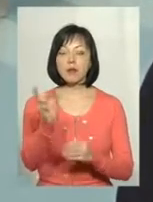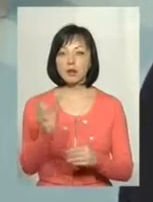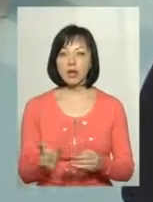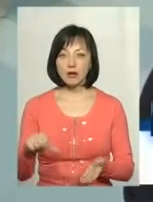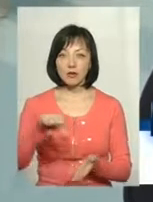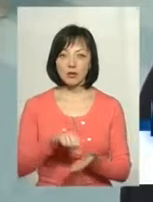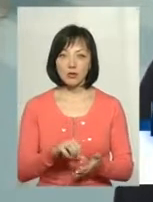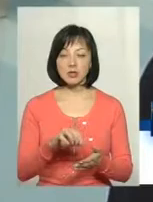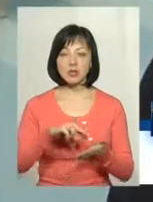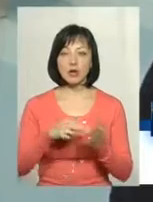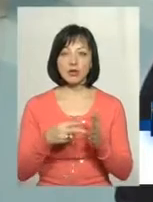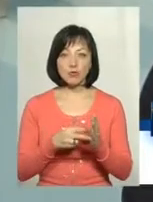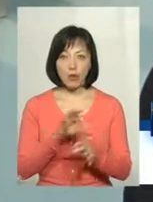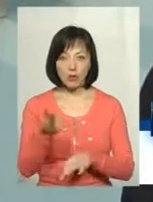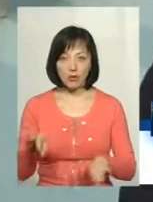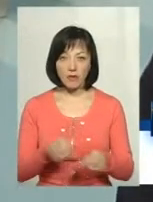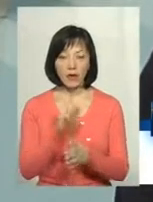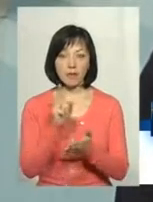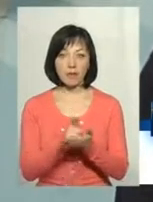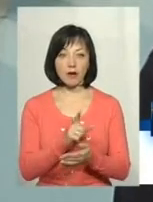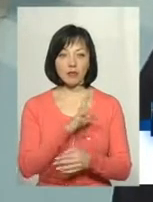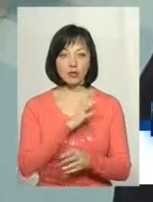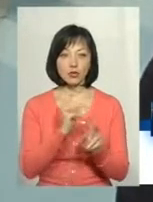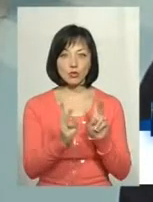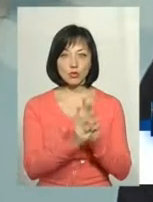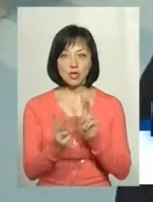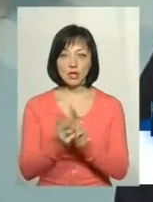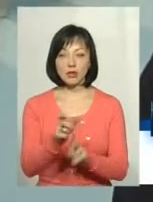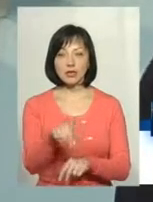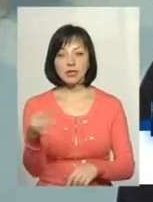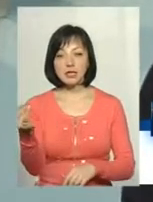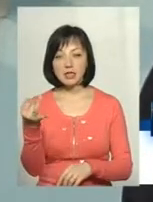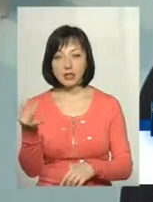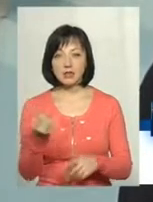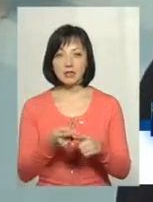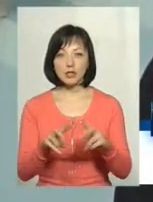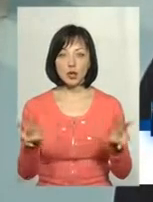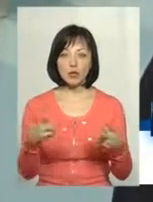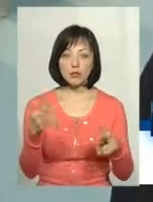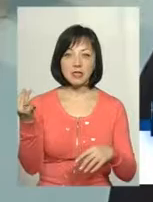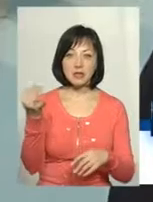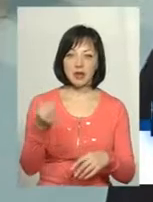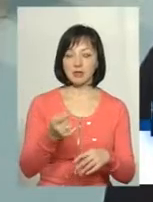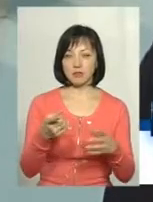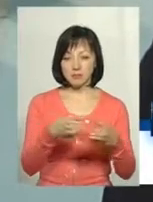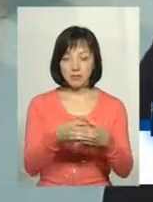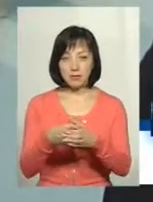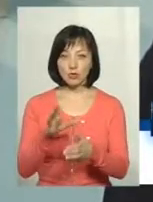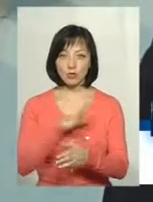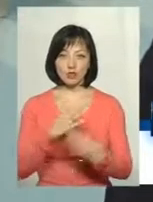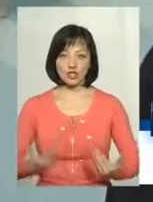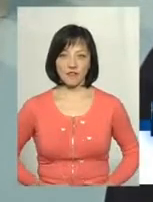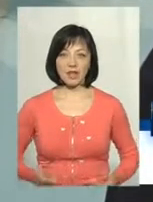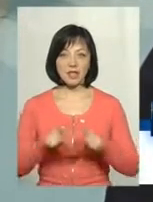брати участь і в стратегічному плануванні. Він має сьогодні зустрічатися з людьми, зацікавлювати оці клуби за інтересами. Тобто, щоб це був живий